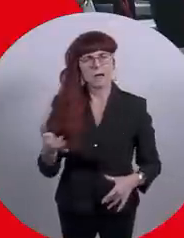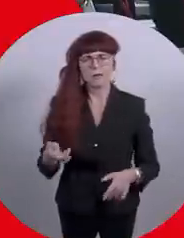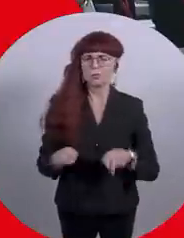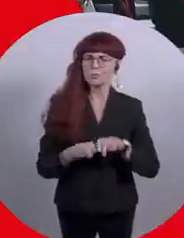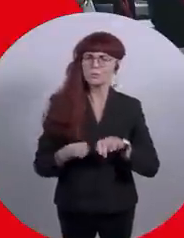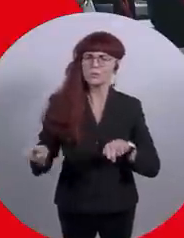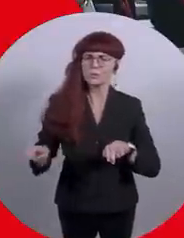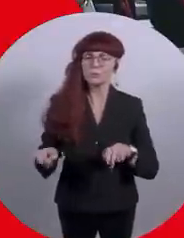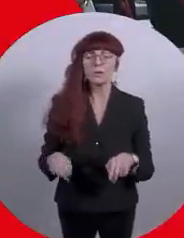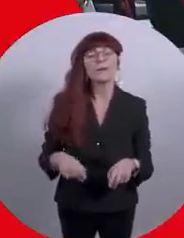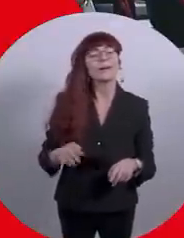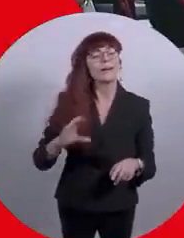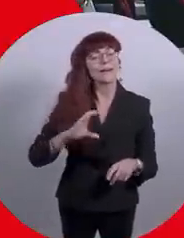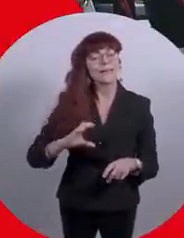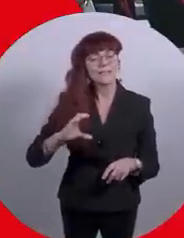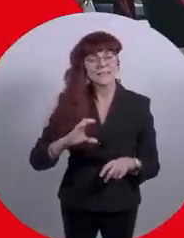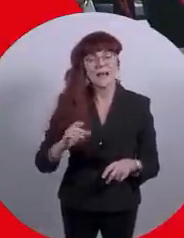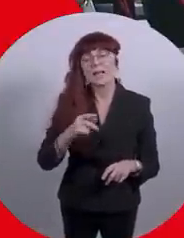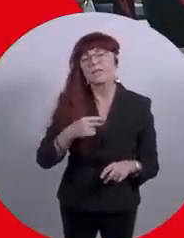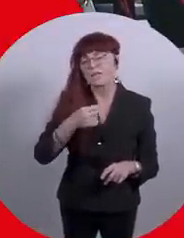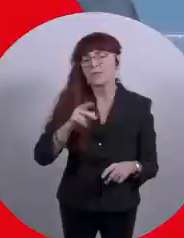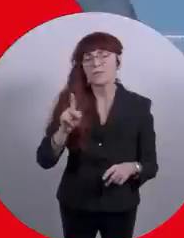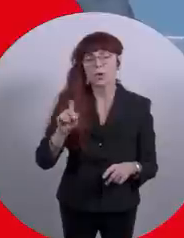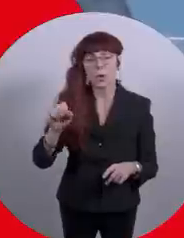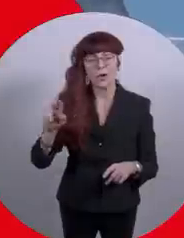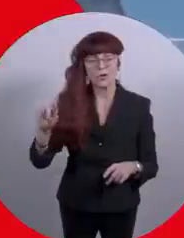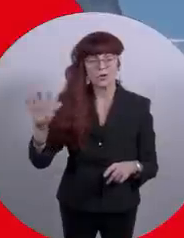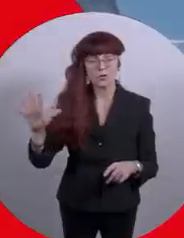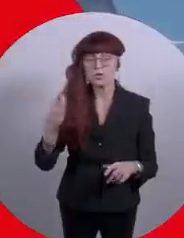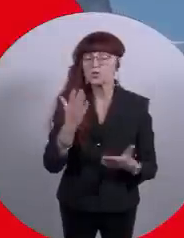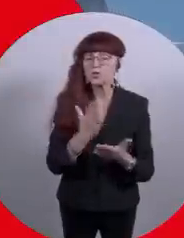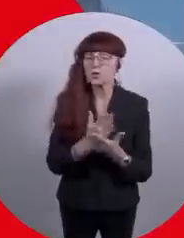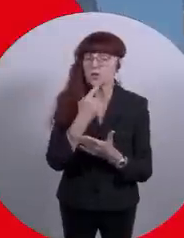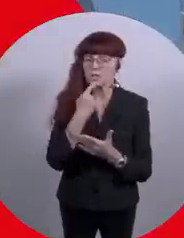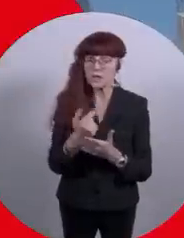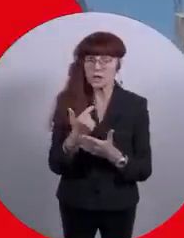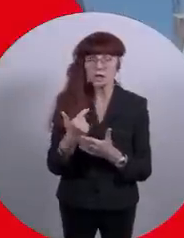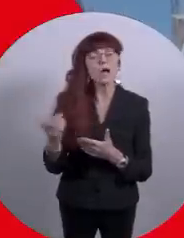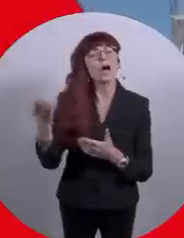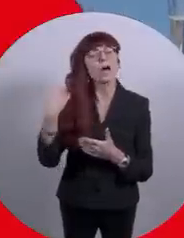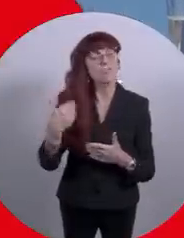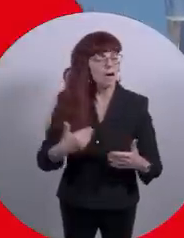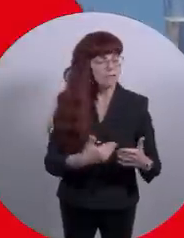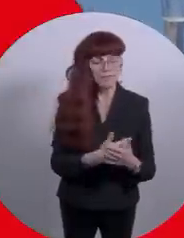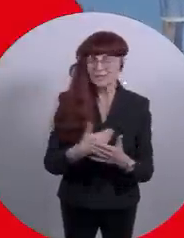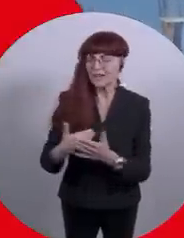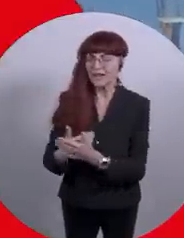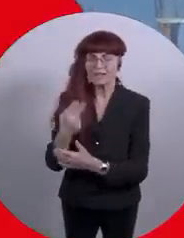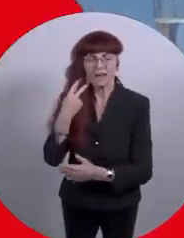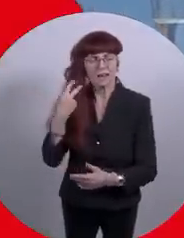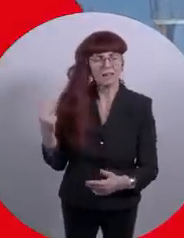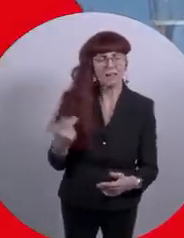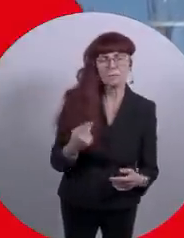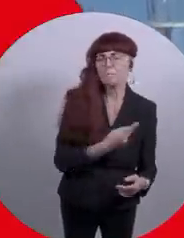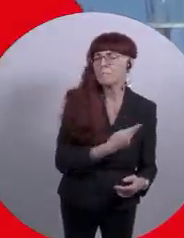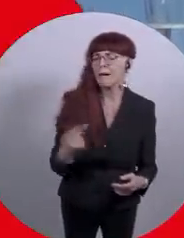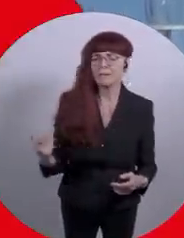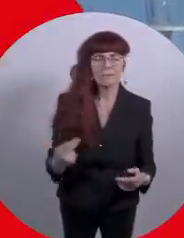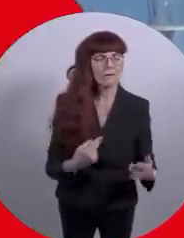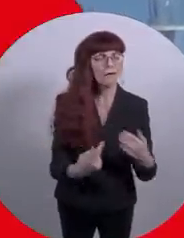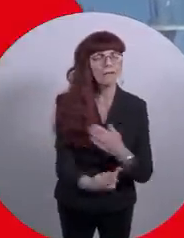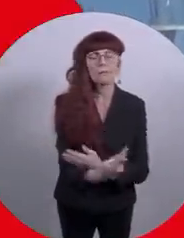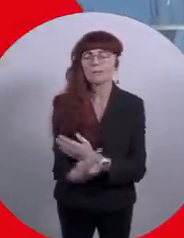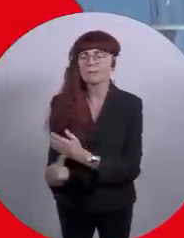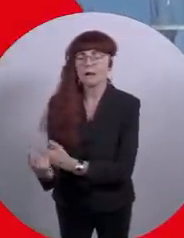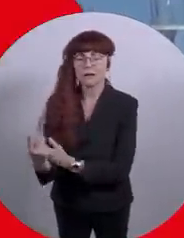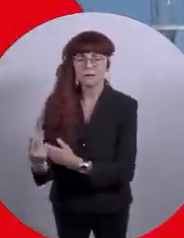angekündigt wir haben in Absprache mit den Vertreterinnen und Vertretern der beiden Kandidaten euch für die